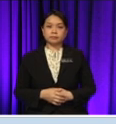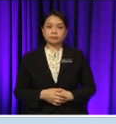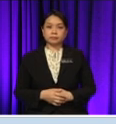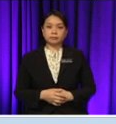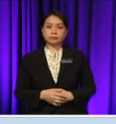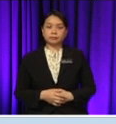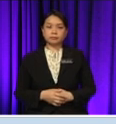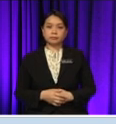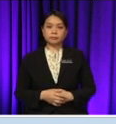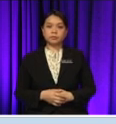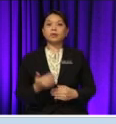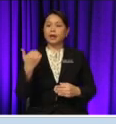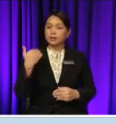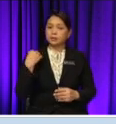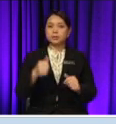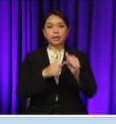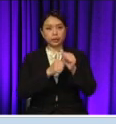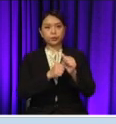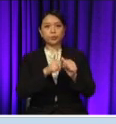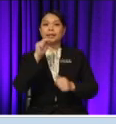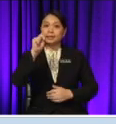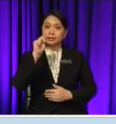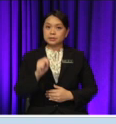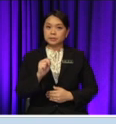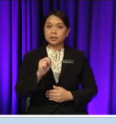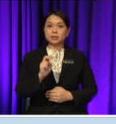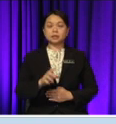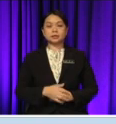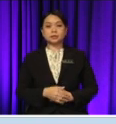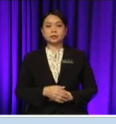ataupun begitu boleh juga ditentukan secara tetap